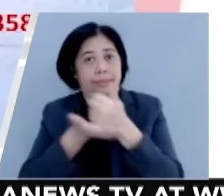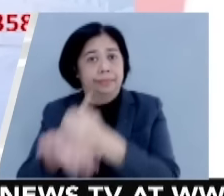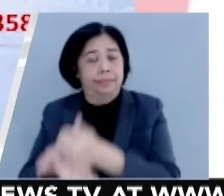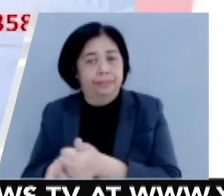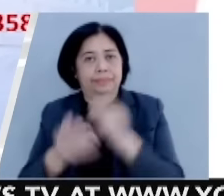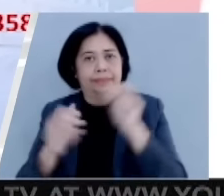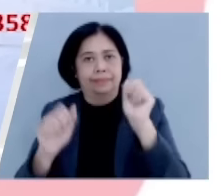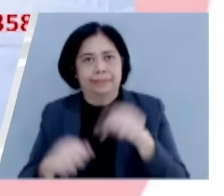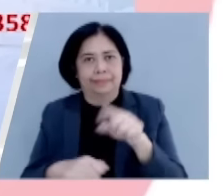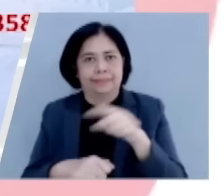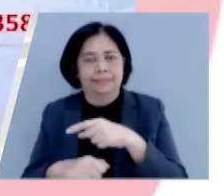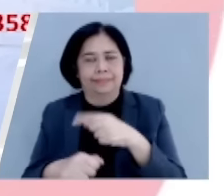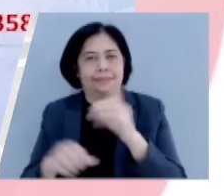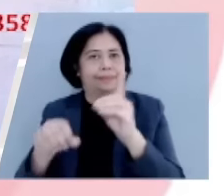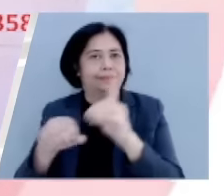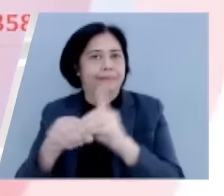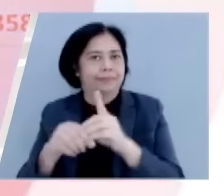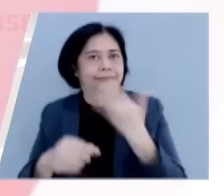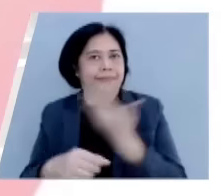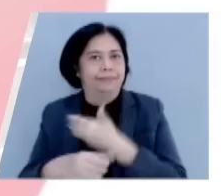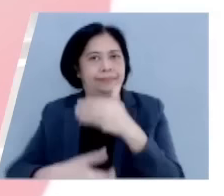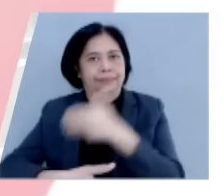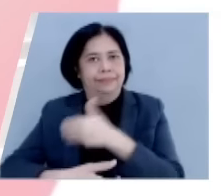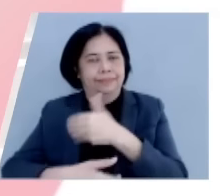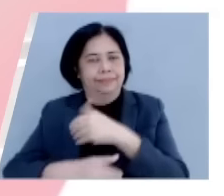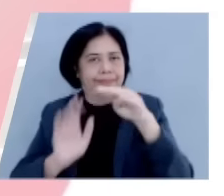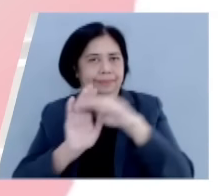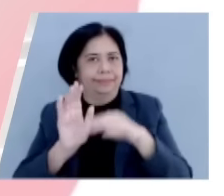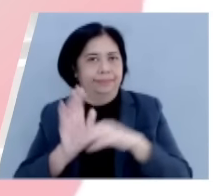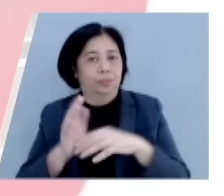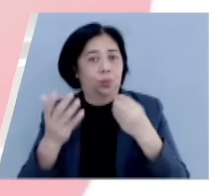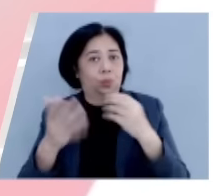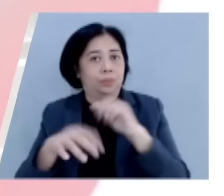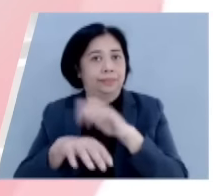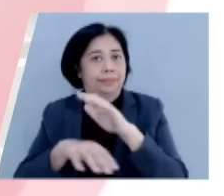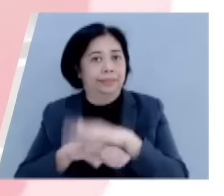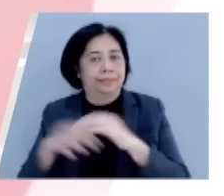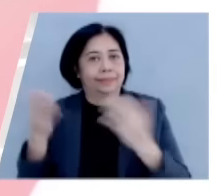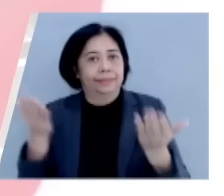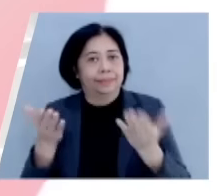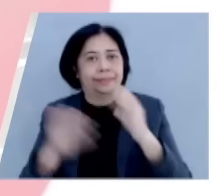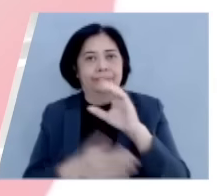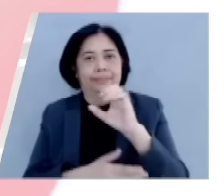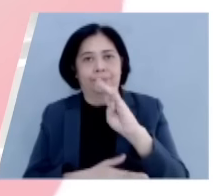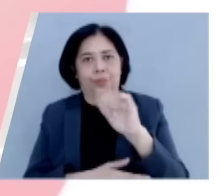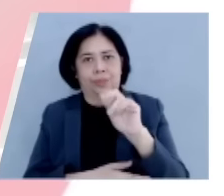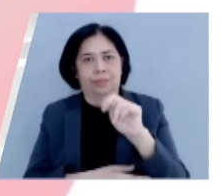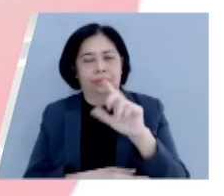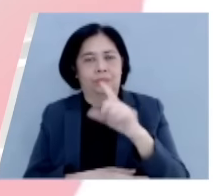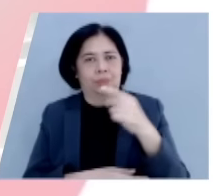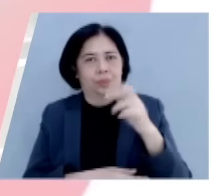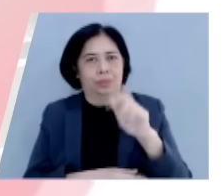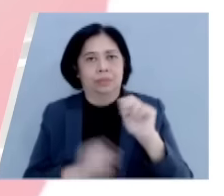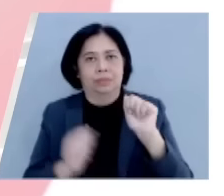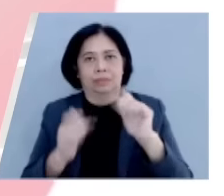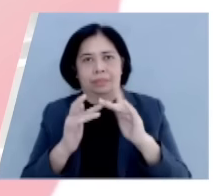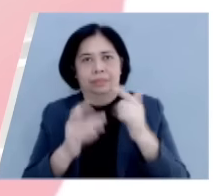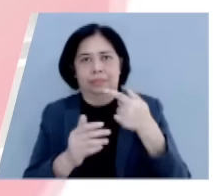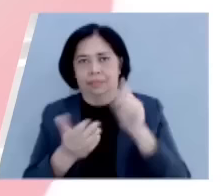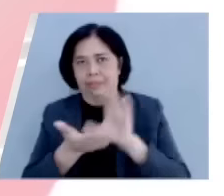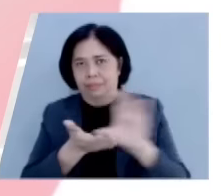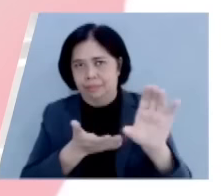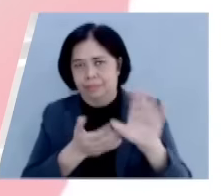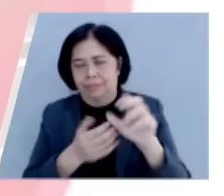kayong mag-deposito sa aming bank account o magpadala sa Cebuana Luwilier. Pwede rin online via GCash,